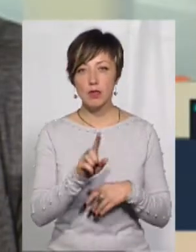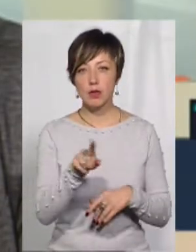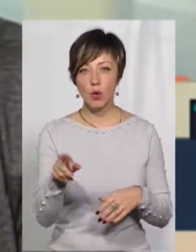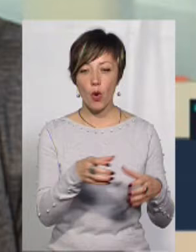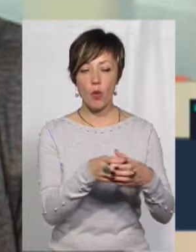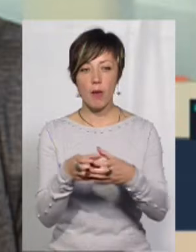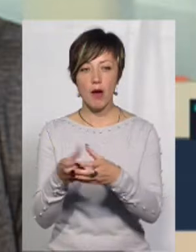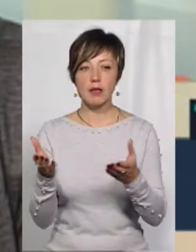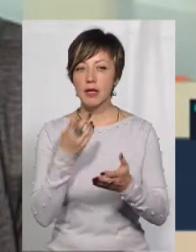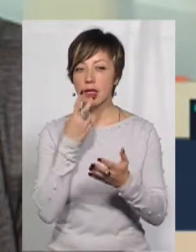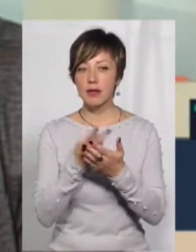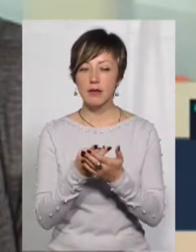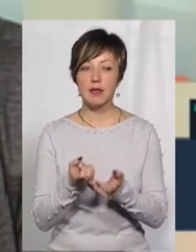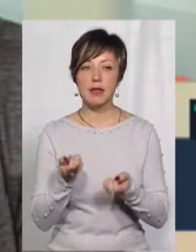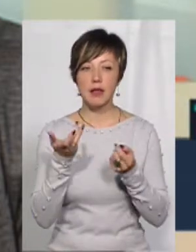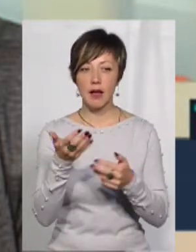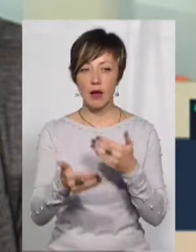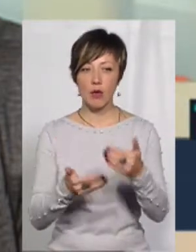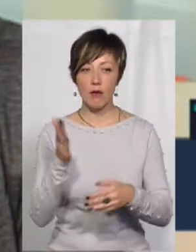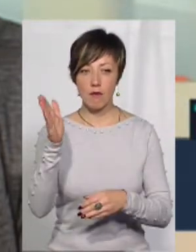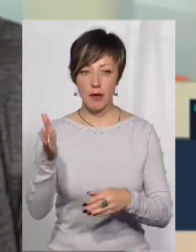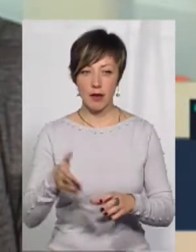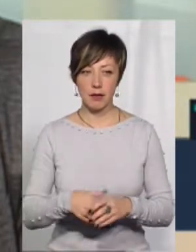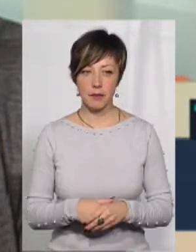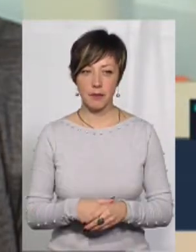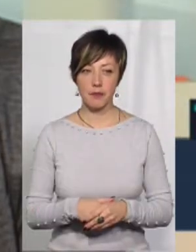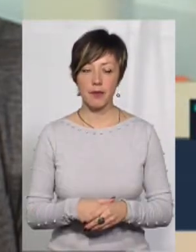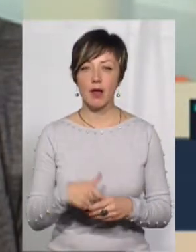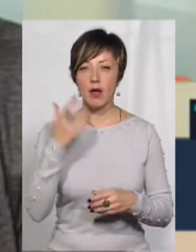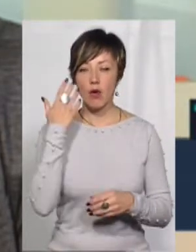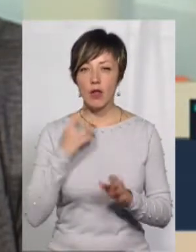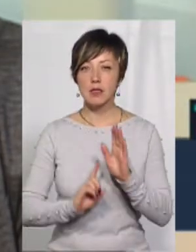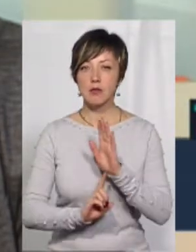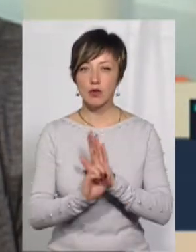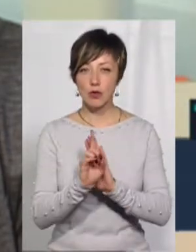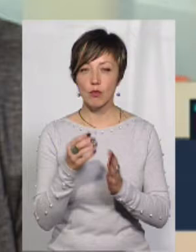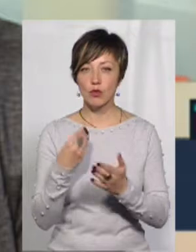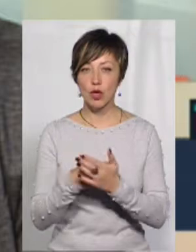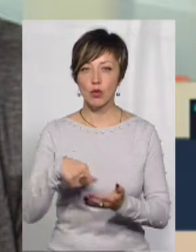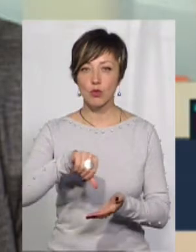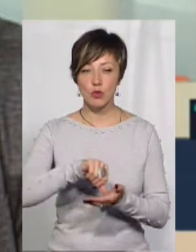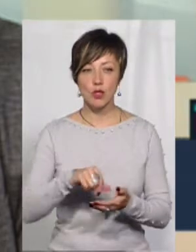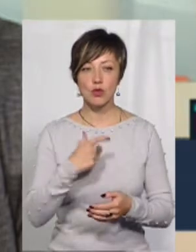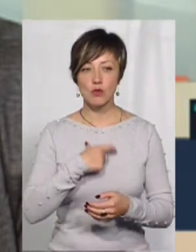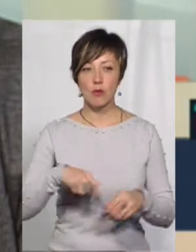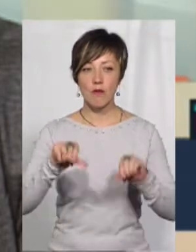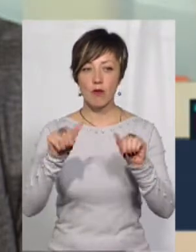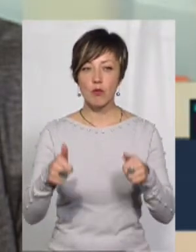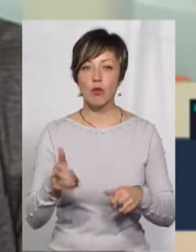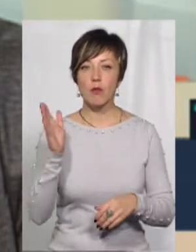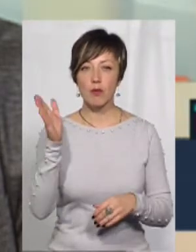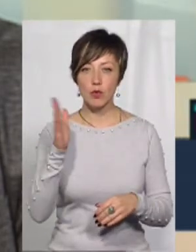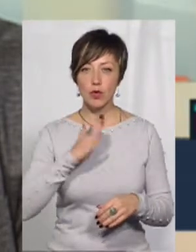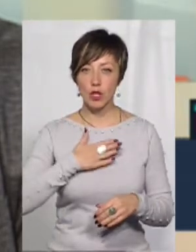розуміють громади, які дивляться там на декілька кроків вперед. Тому що коли ми започатковуємо бюджет участі, ми собі формуємо